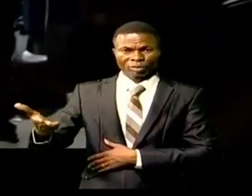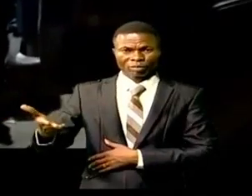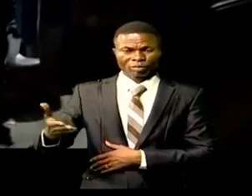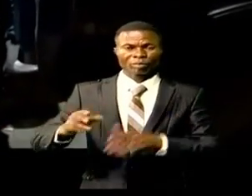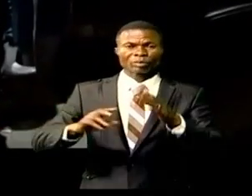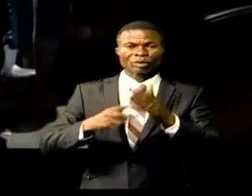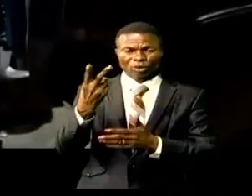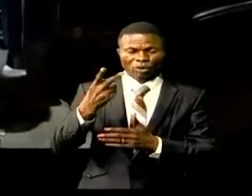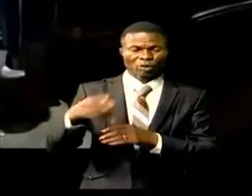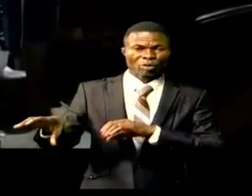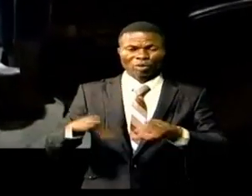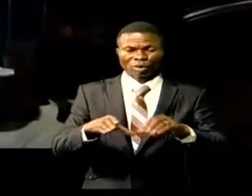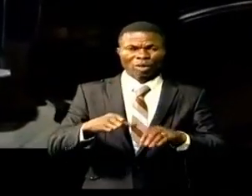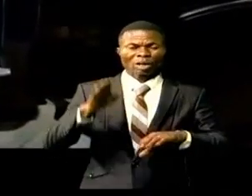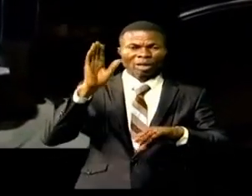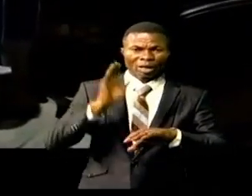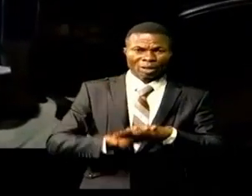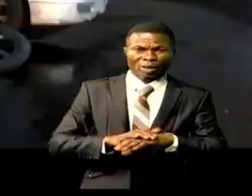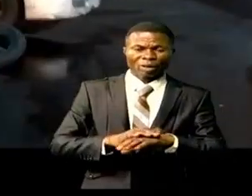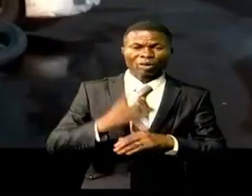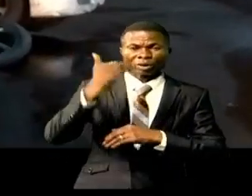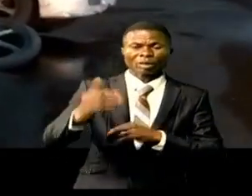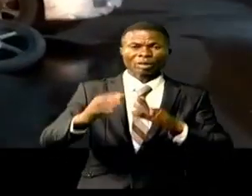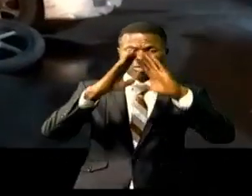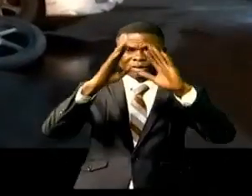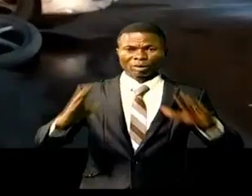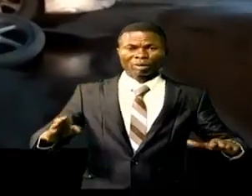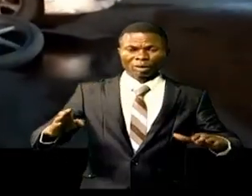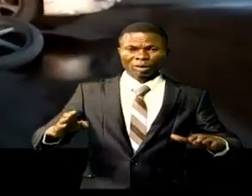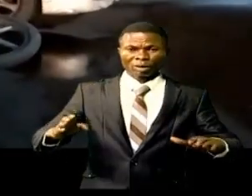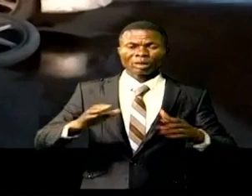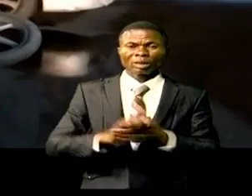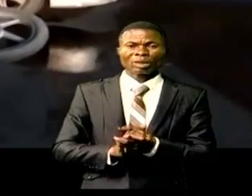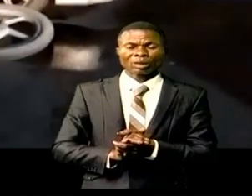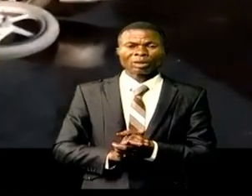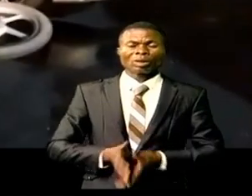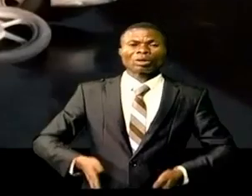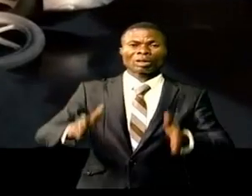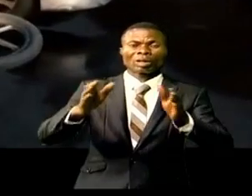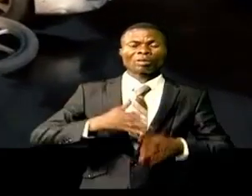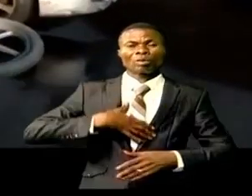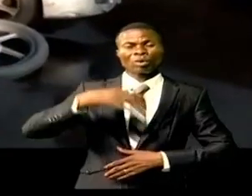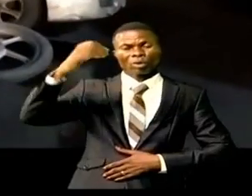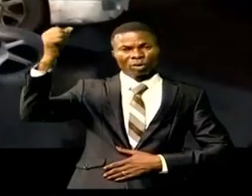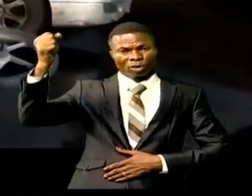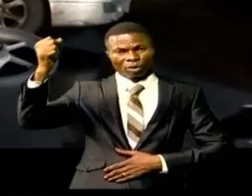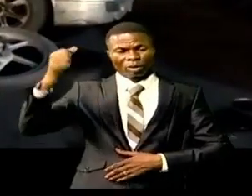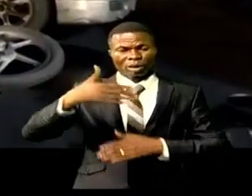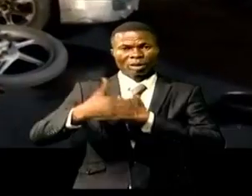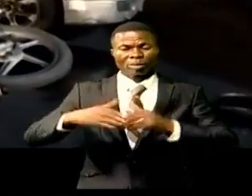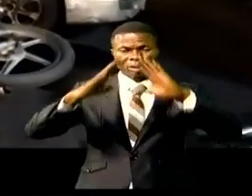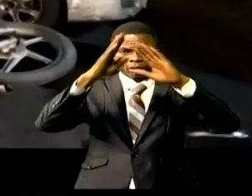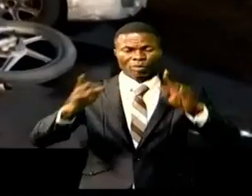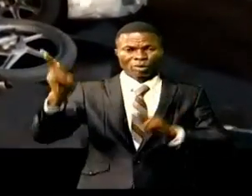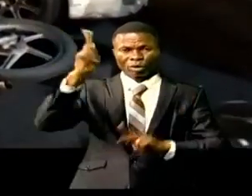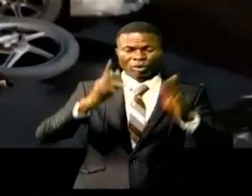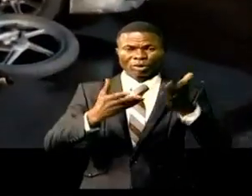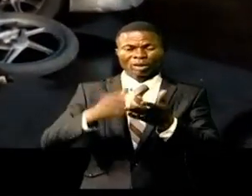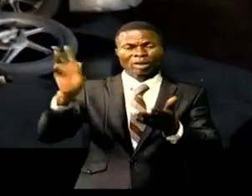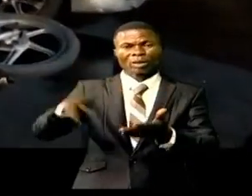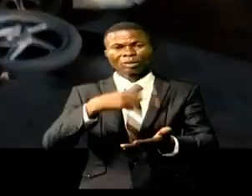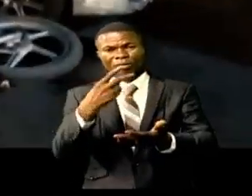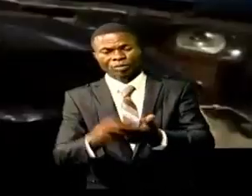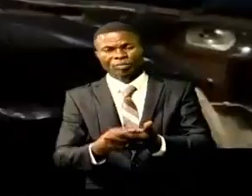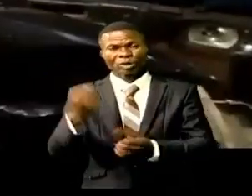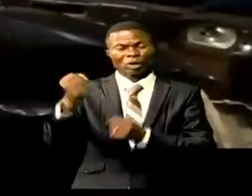deuxième scène se déroule devant le musée national sur le boulevard Triomphal. Loin d'en finir, pour chuter, le